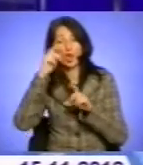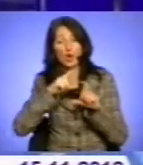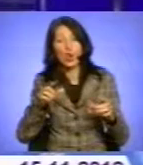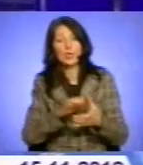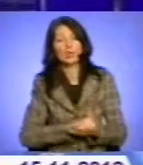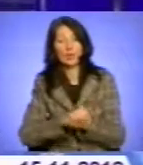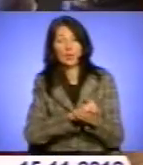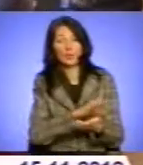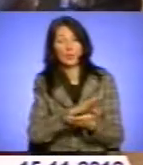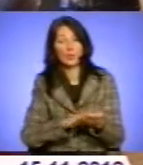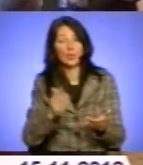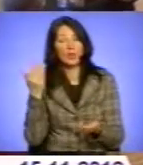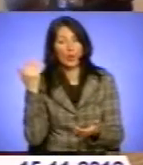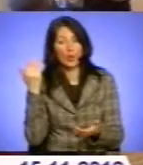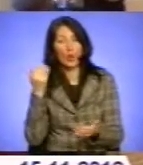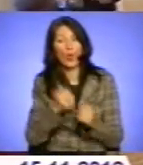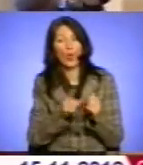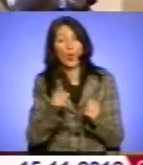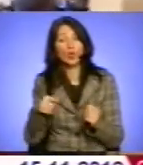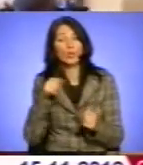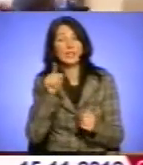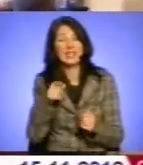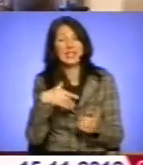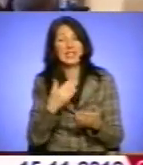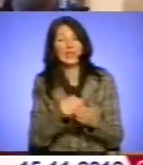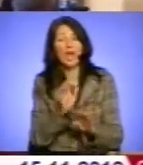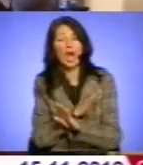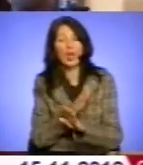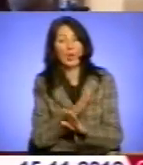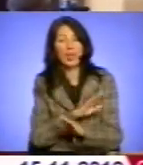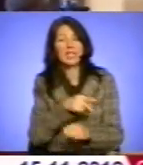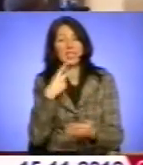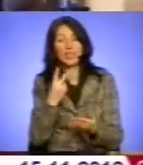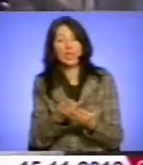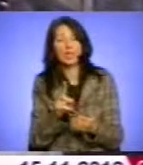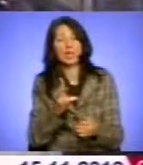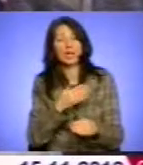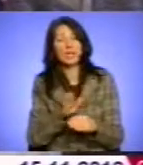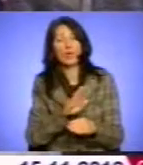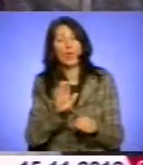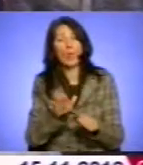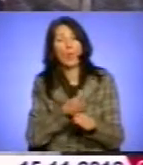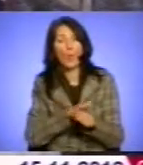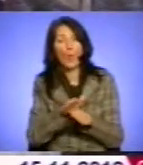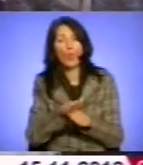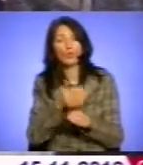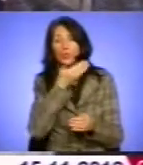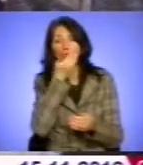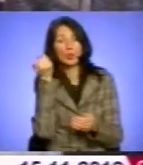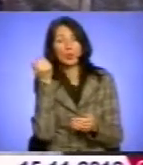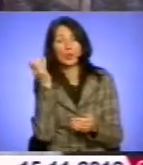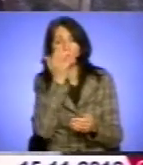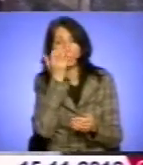давно. У кожного з них своя доля. Незважаючи на часткову або повну відсутність зору, ці